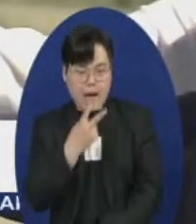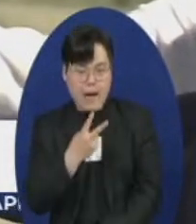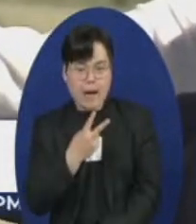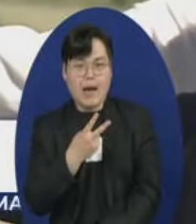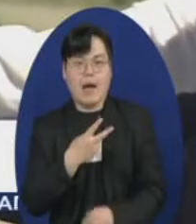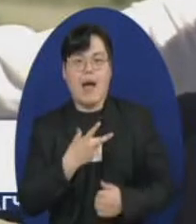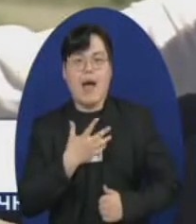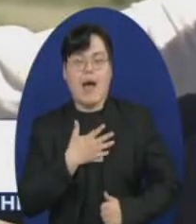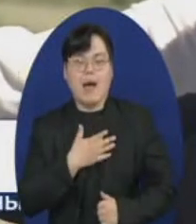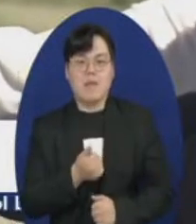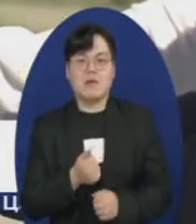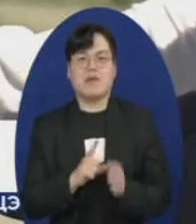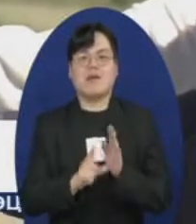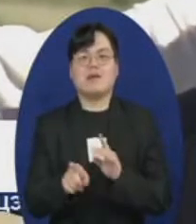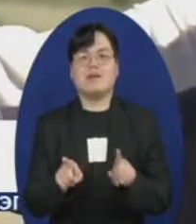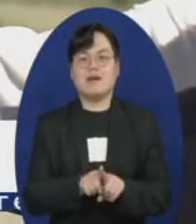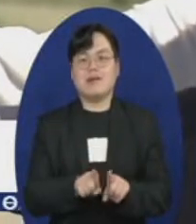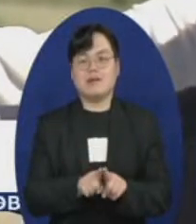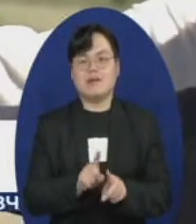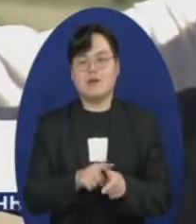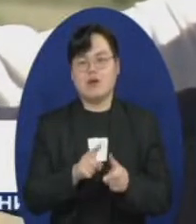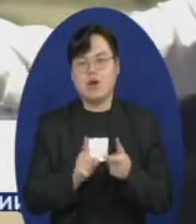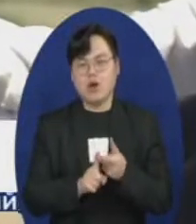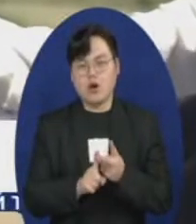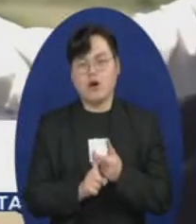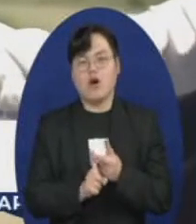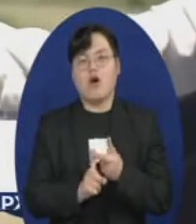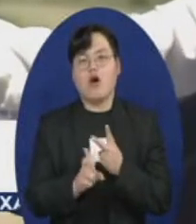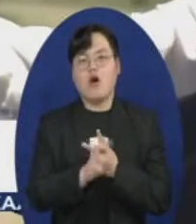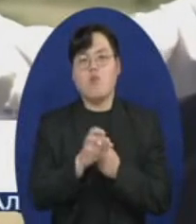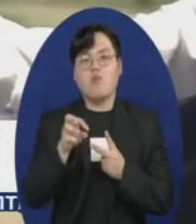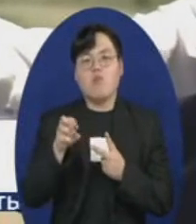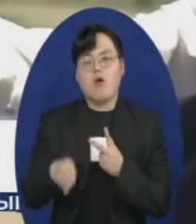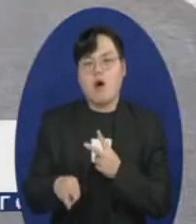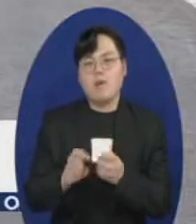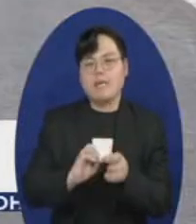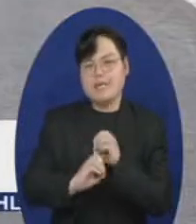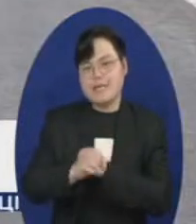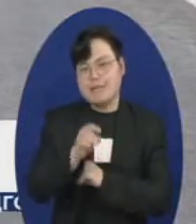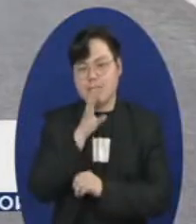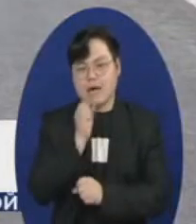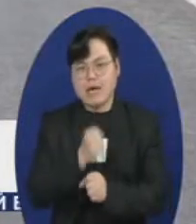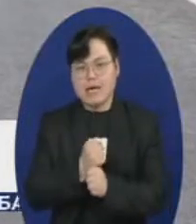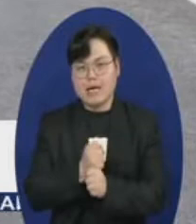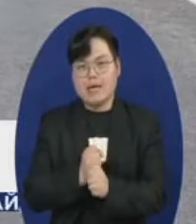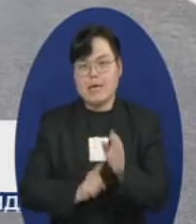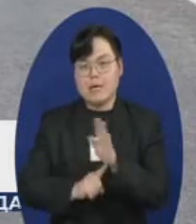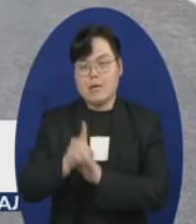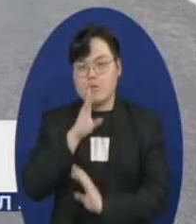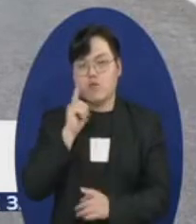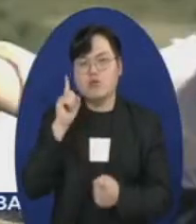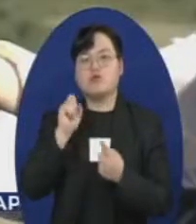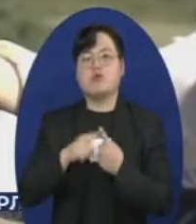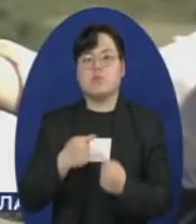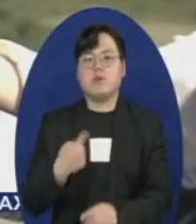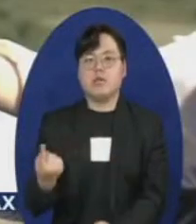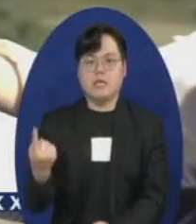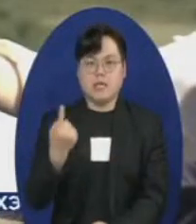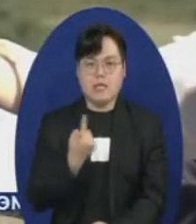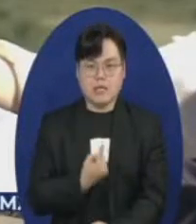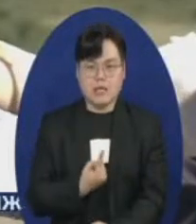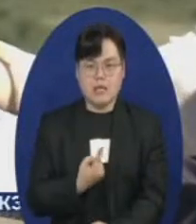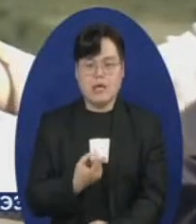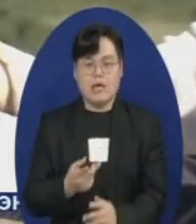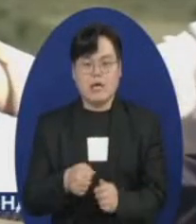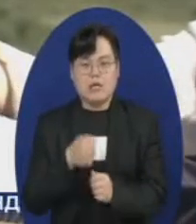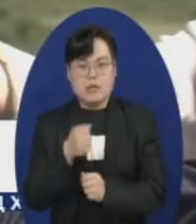гэж. А хоёрдугаарт арцуур шивээ хөрөнгийн бомтын одоо зураглалыг бас эхлүүлэх гэж ирсэн. Хэдийгээр урт төсөлт одоо цаг